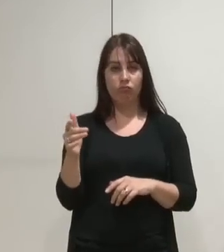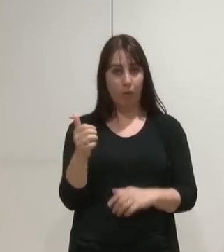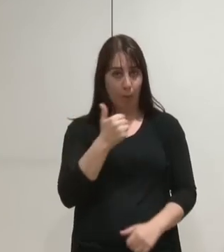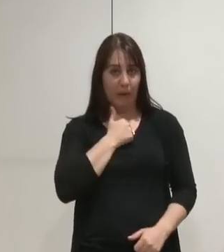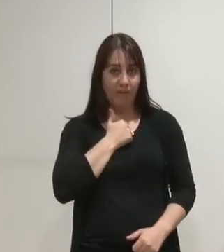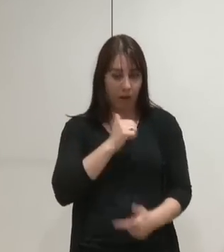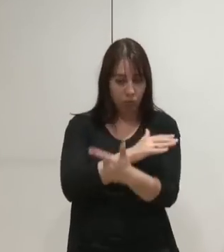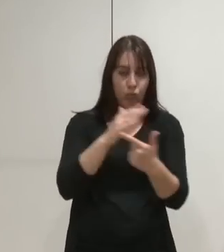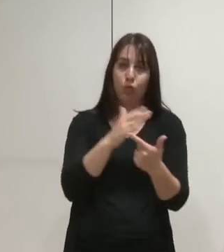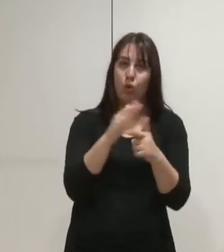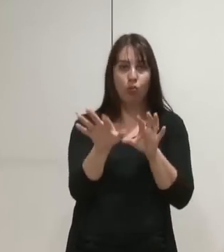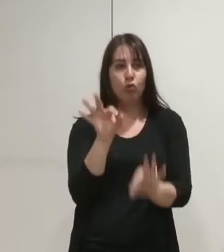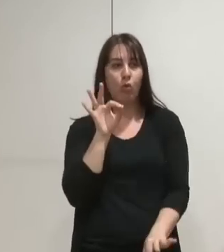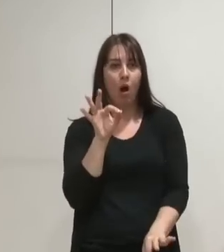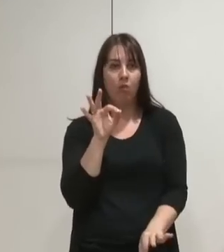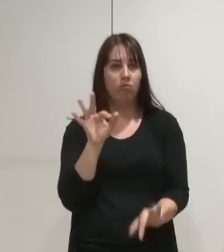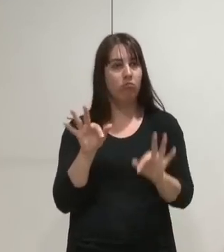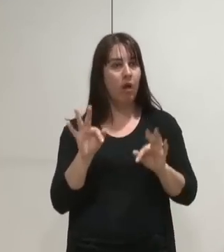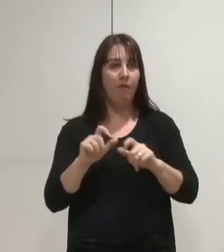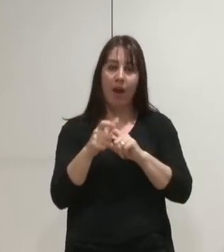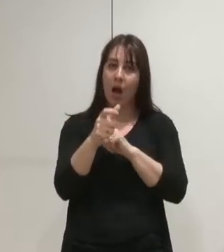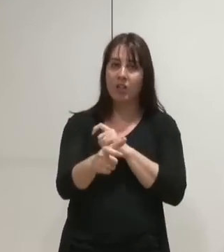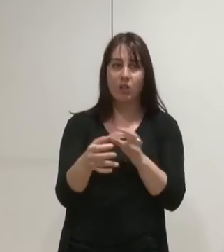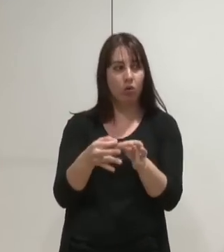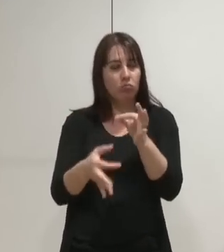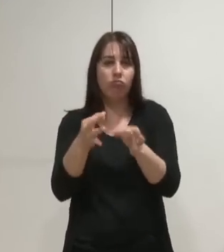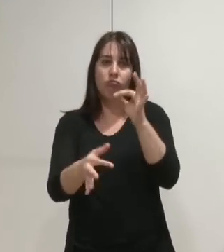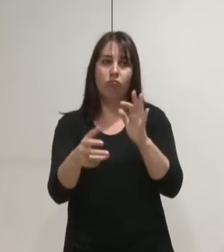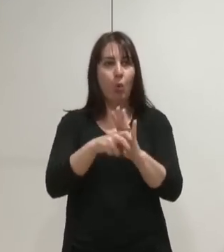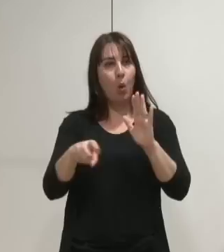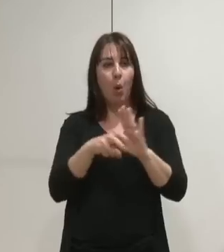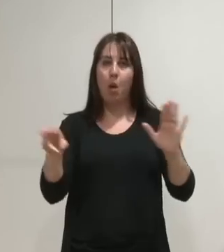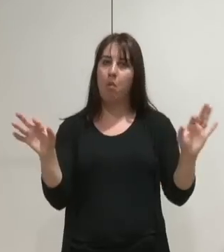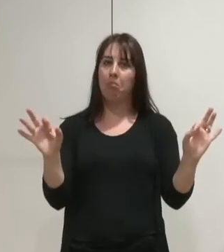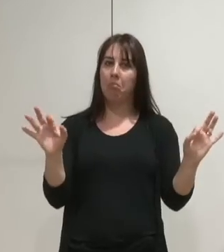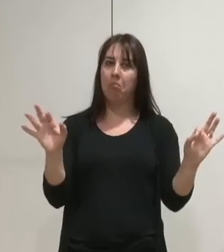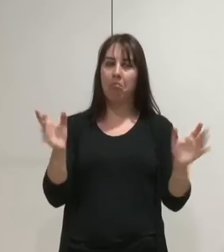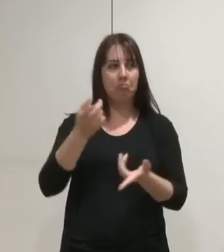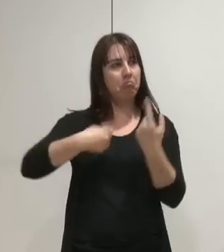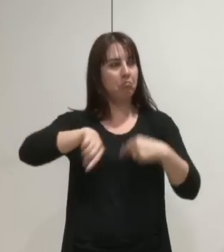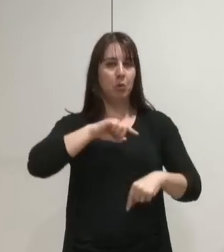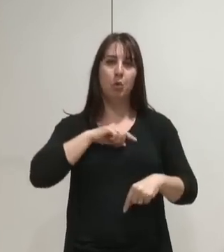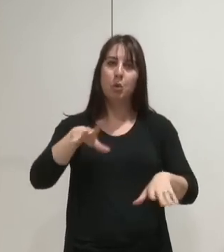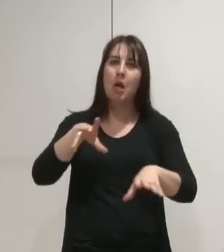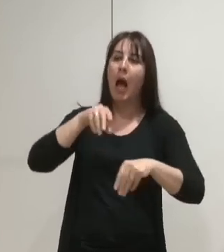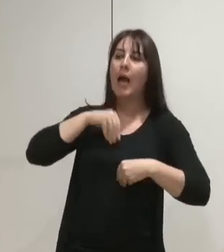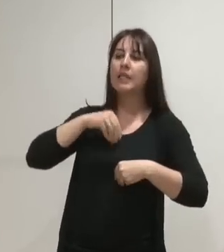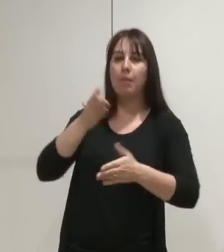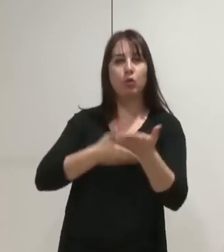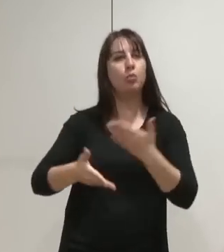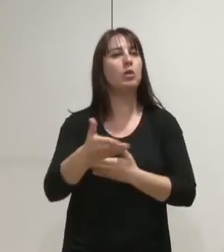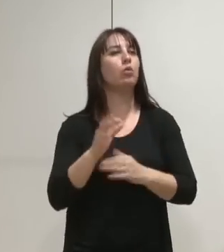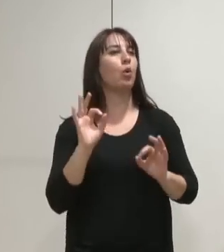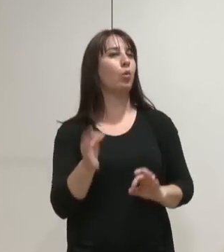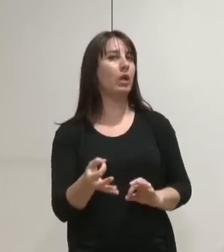ont fait ce choix-là qui n'a aucune incidence financière pour la ville de Grenoble et nous avons donc accepté cette substitution mais ça n'a je le redis